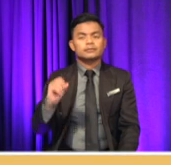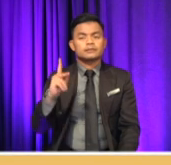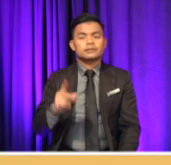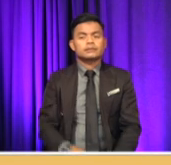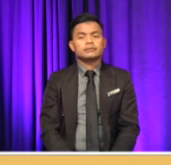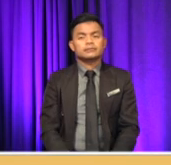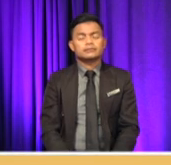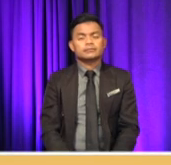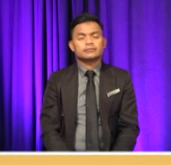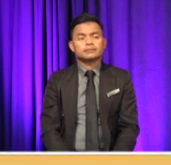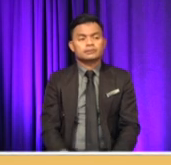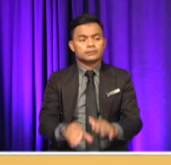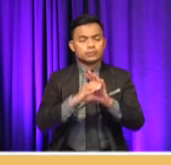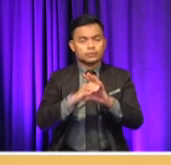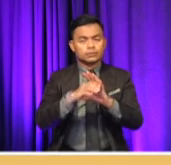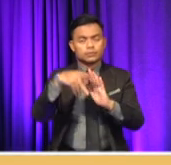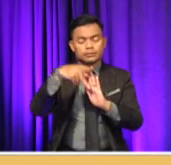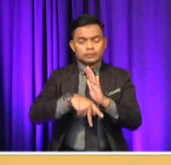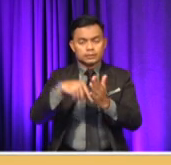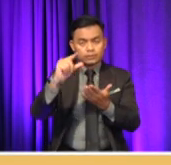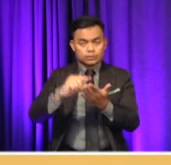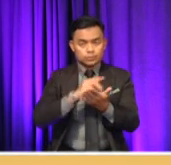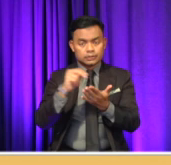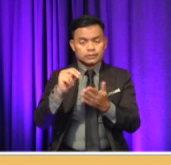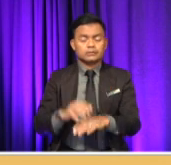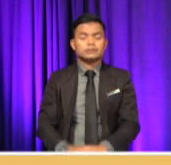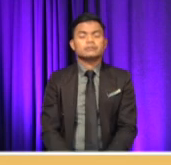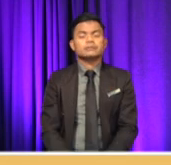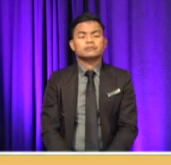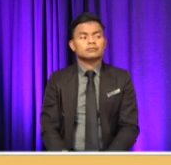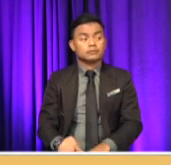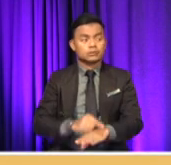Oke ini contoh penggunaan motto arus ulang